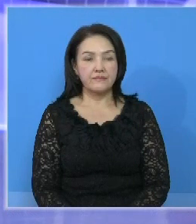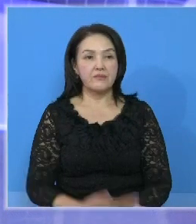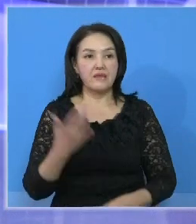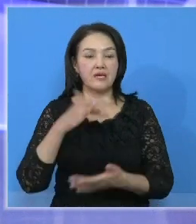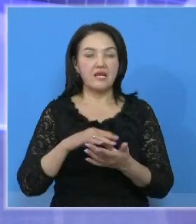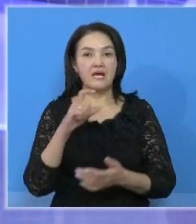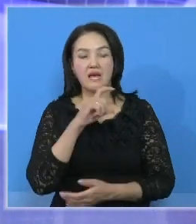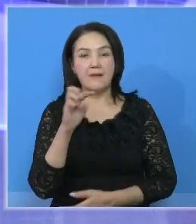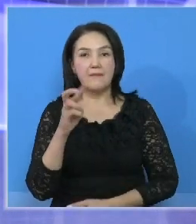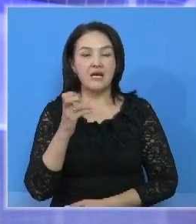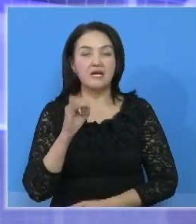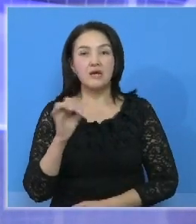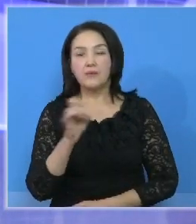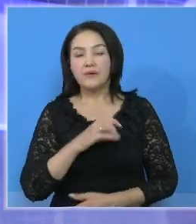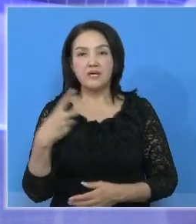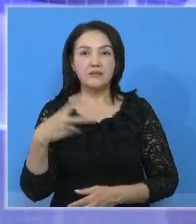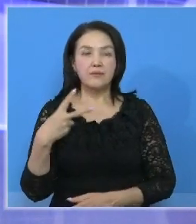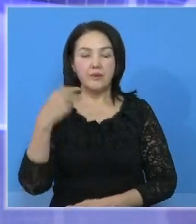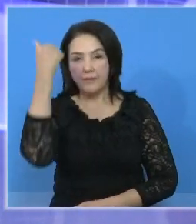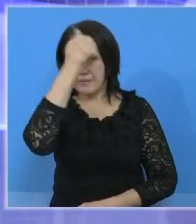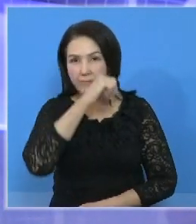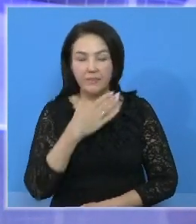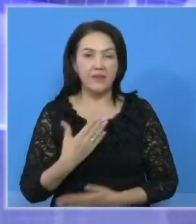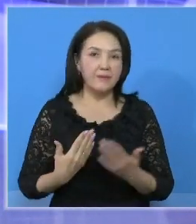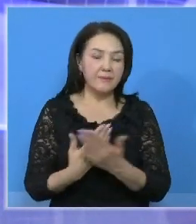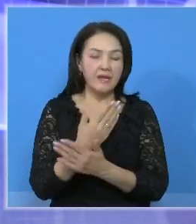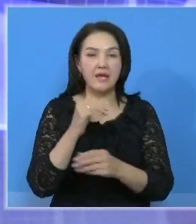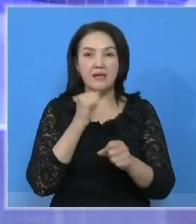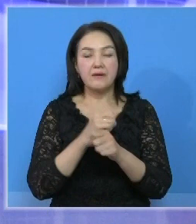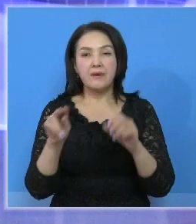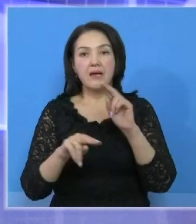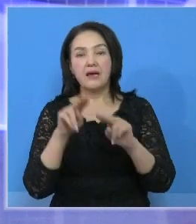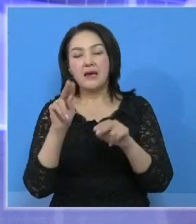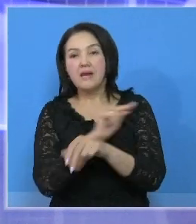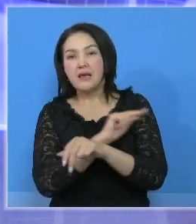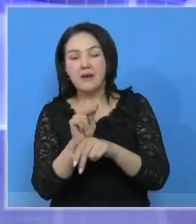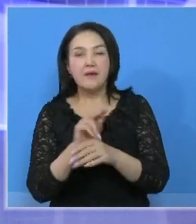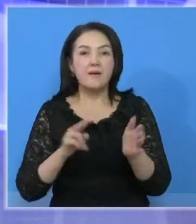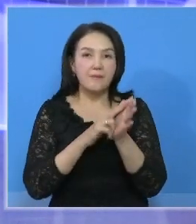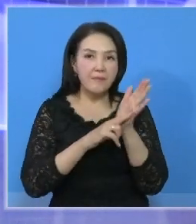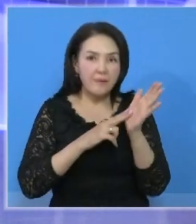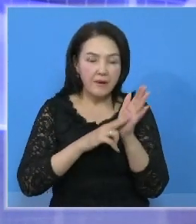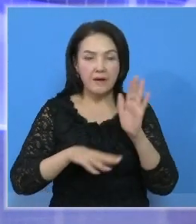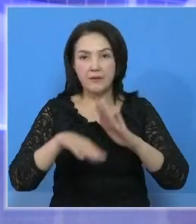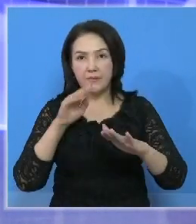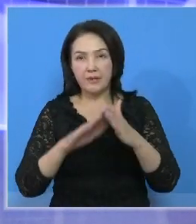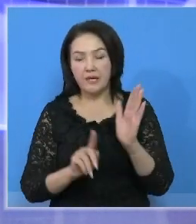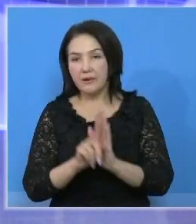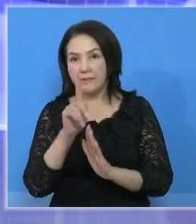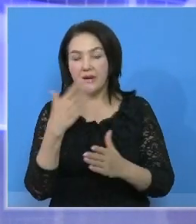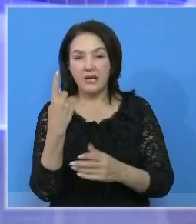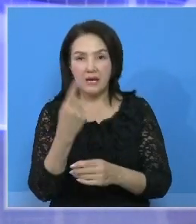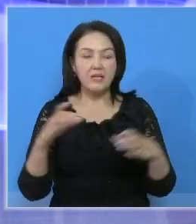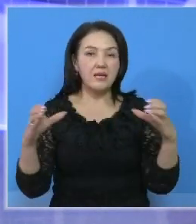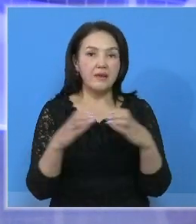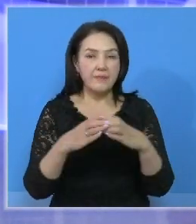В городе Эмба Мугалжарского района с 2020 года возобновили работы по ремонту тепловозов и вагонов. Практику возродила одна из